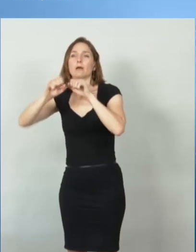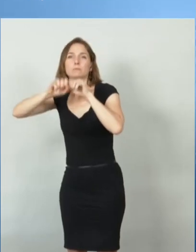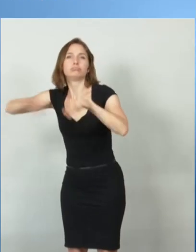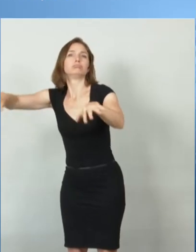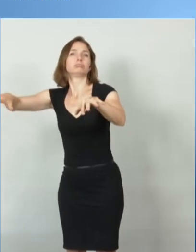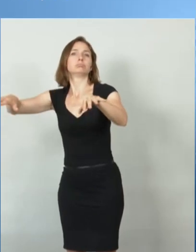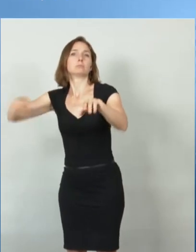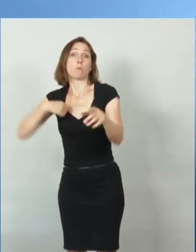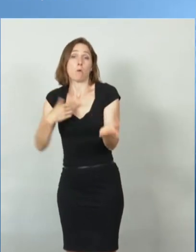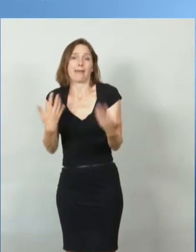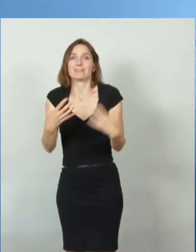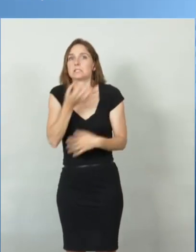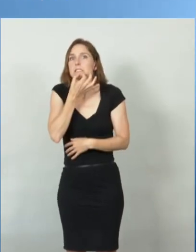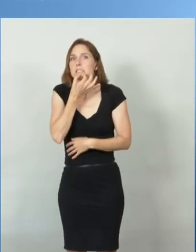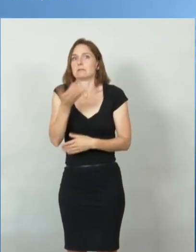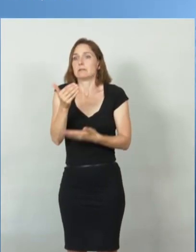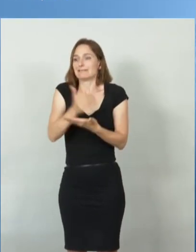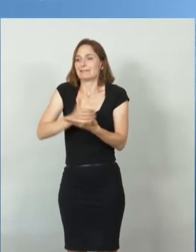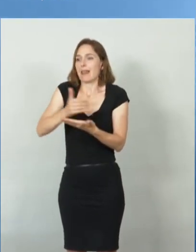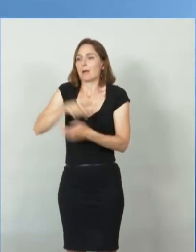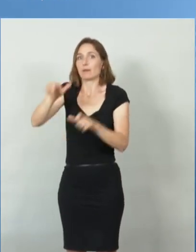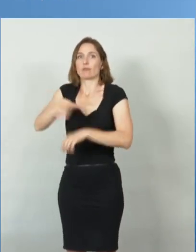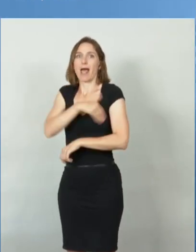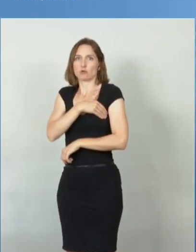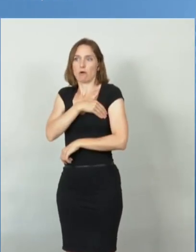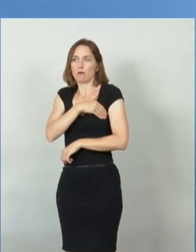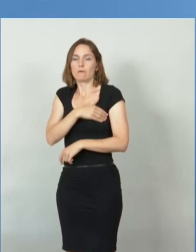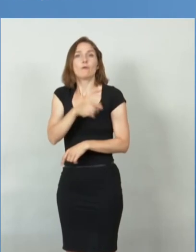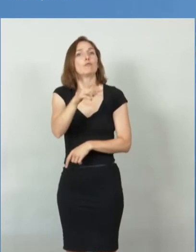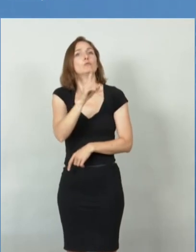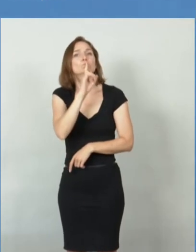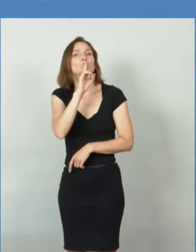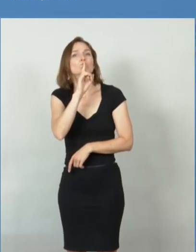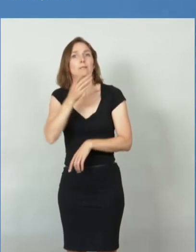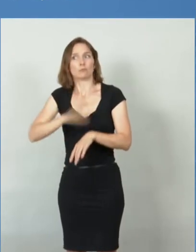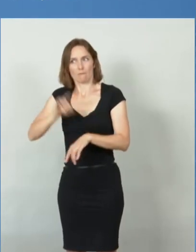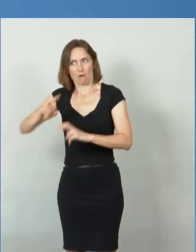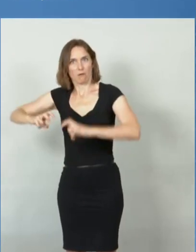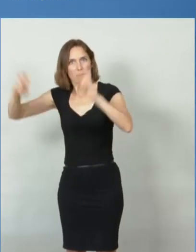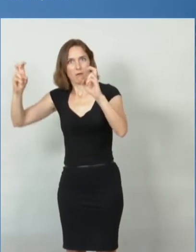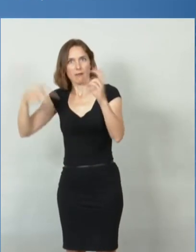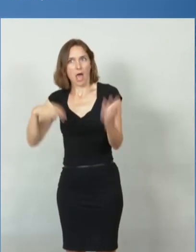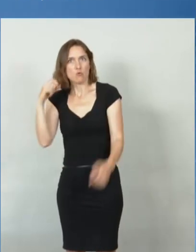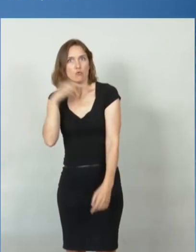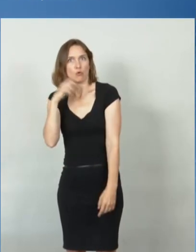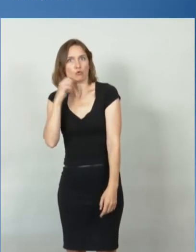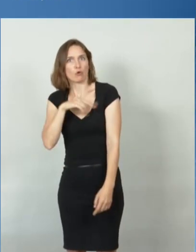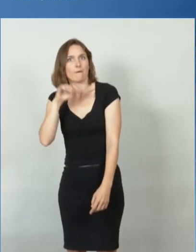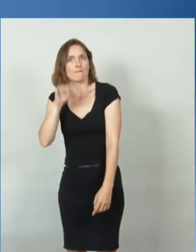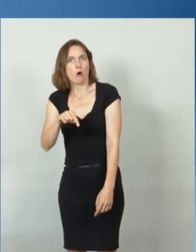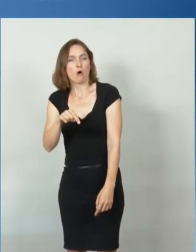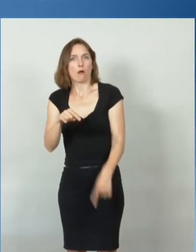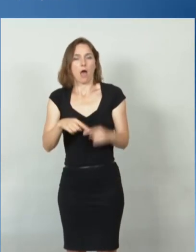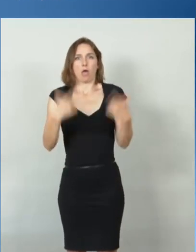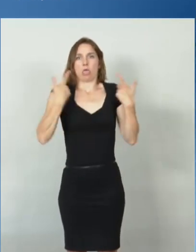car oui les salaires des agents doivent augmenter en revanche vous avez une obligation d'urgence quant à baissé le volume des